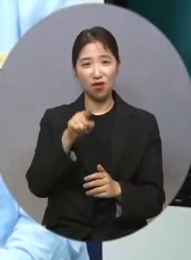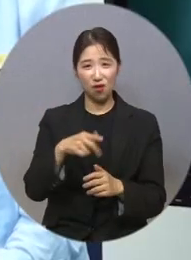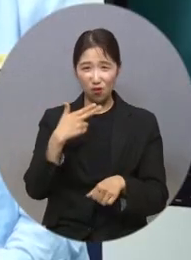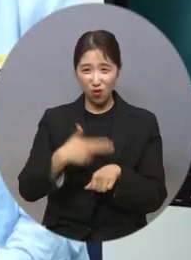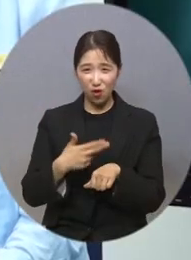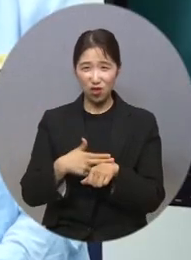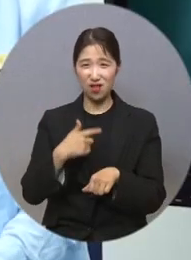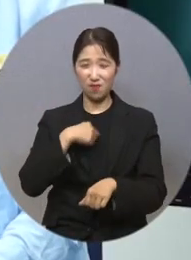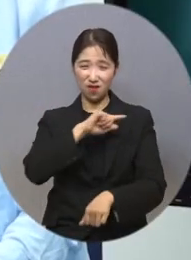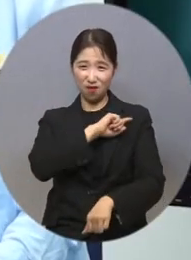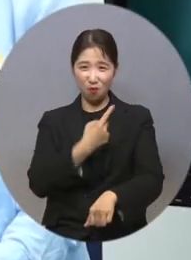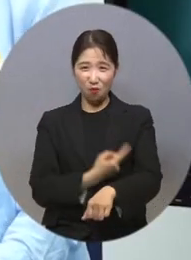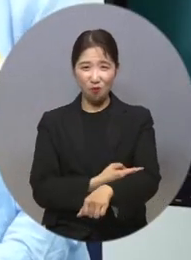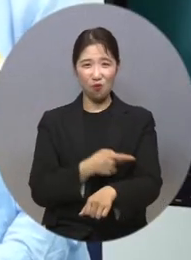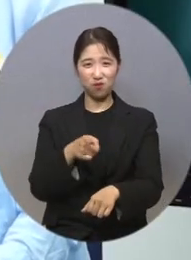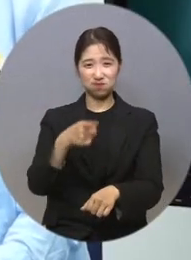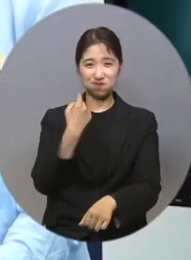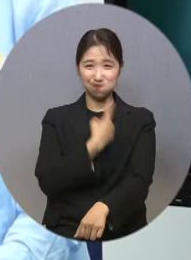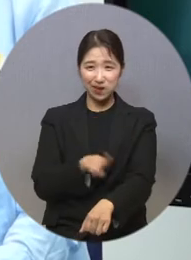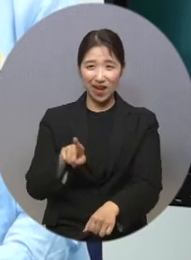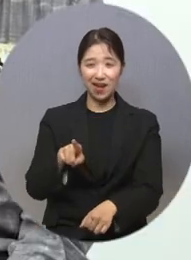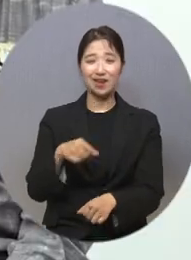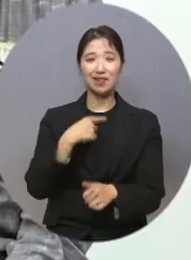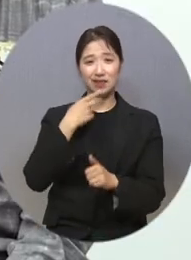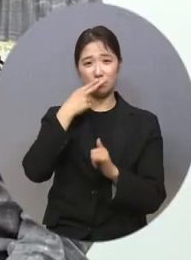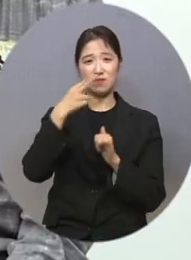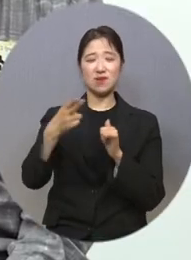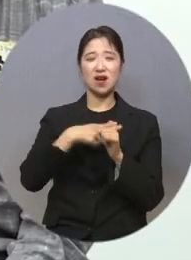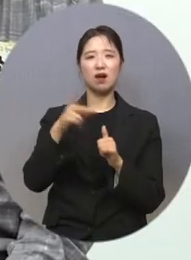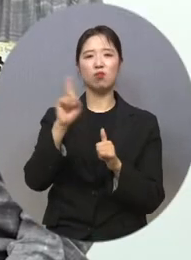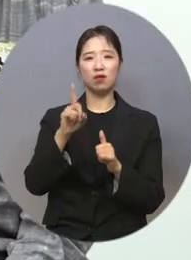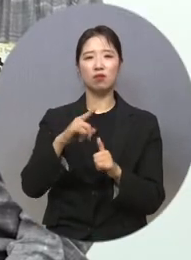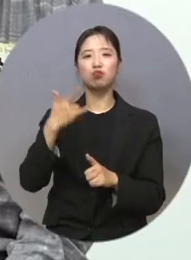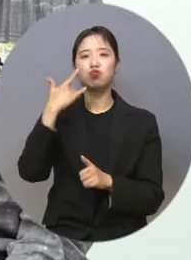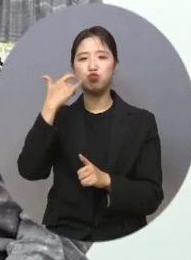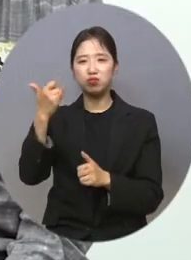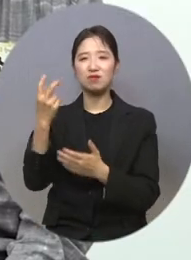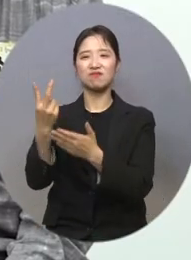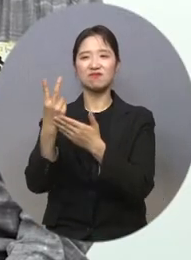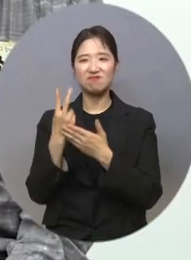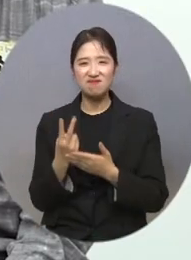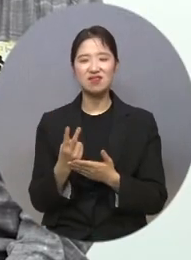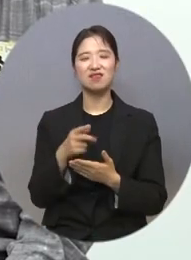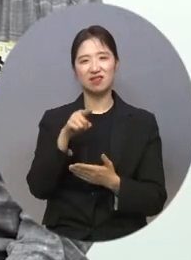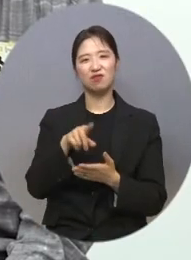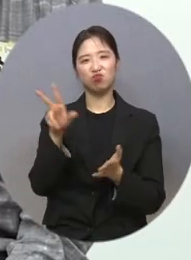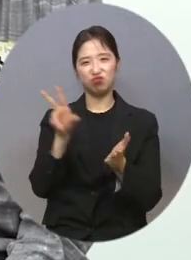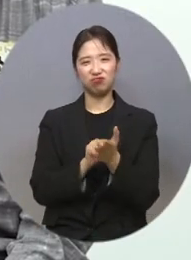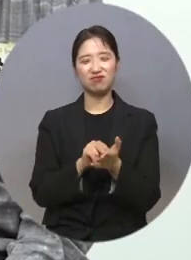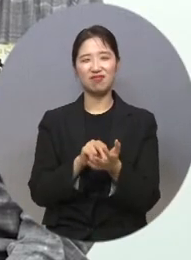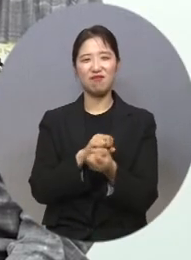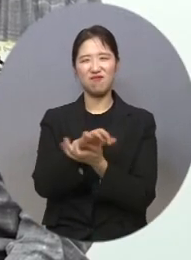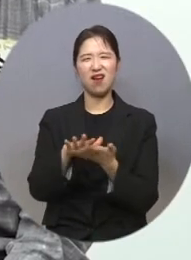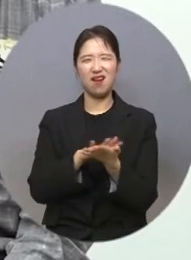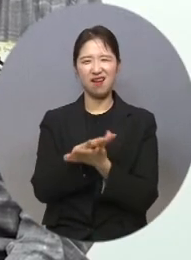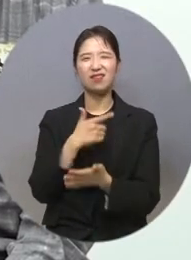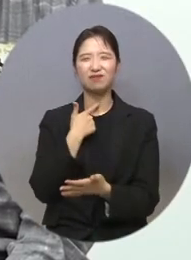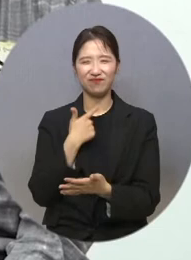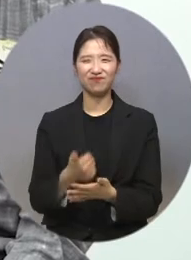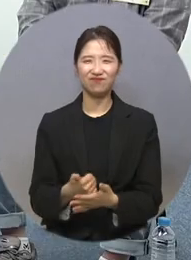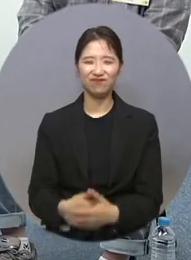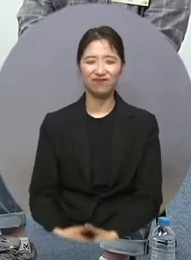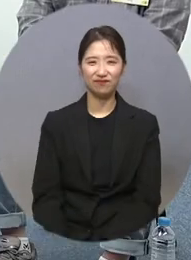약간 교권에 대한 도전이다 이렇게 생각을 하셔서 그때도 부모님 오시고 막 그렇게 난리가 났었던 기억이